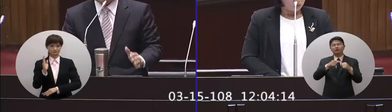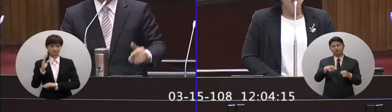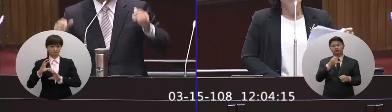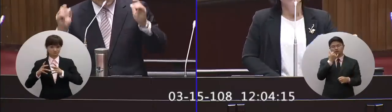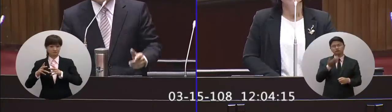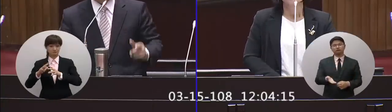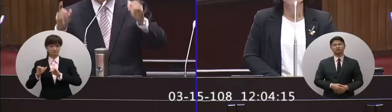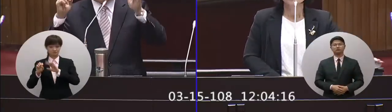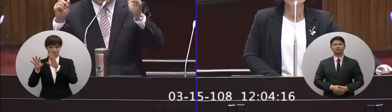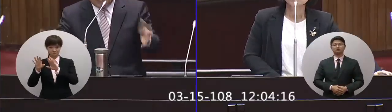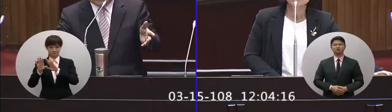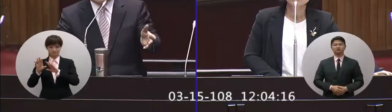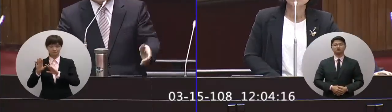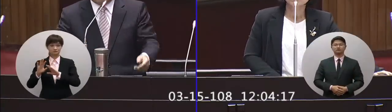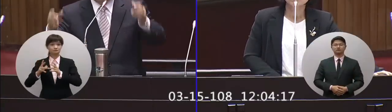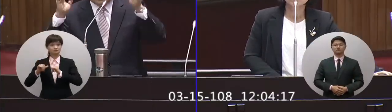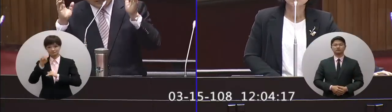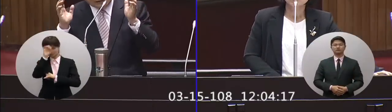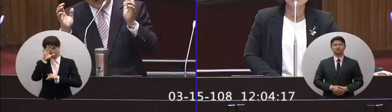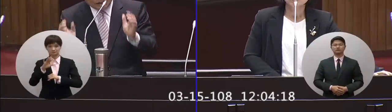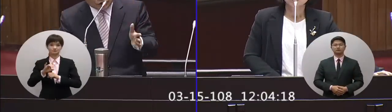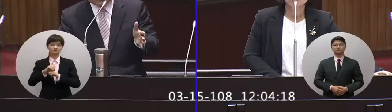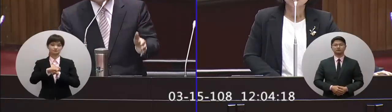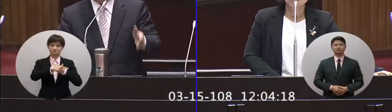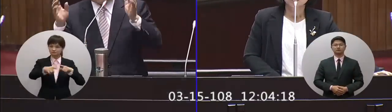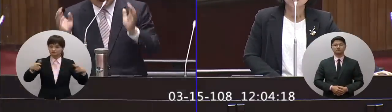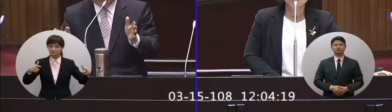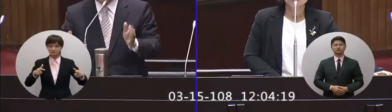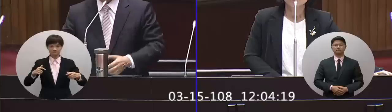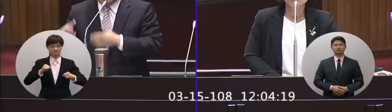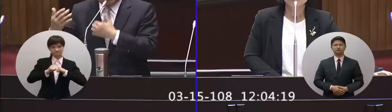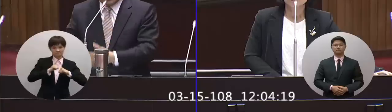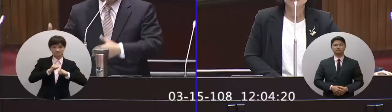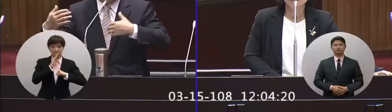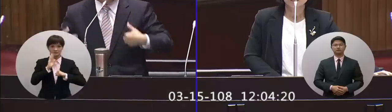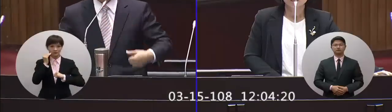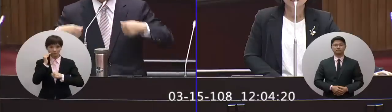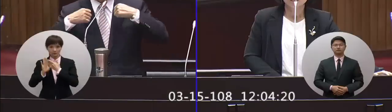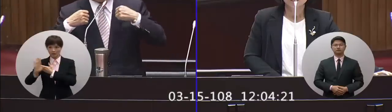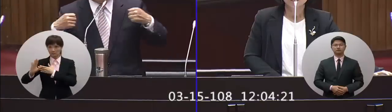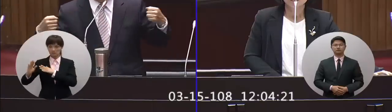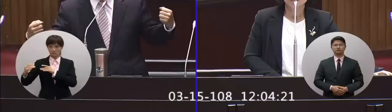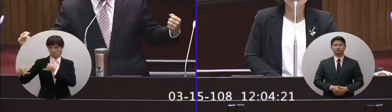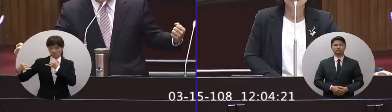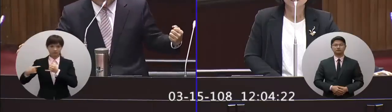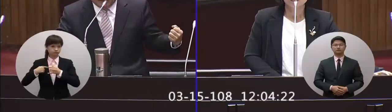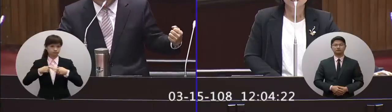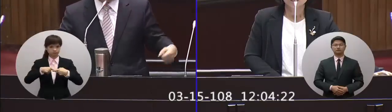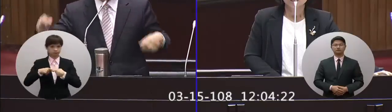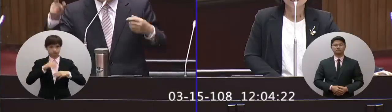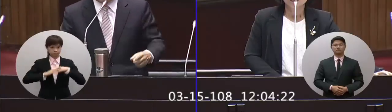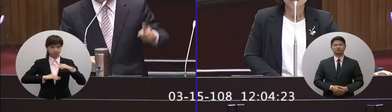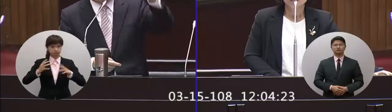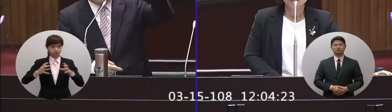党竞争，但是面对外敌的时候，要大家一致。所以 早年我们要打开民主的大